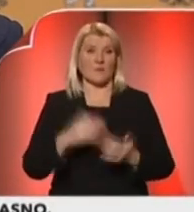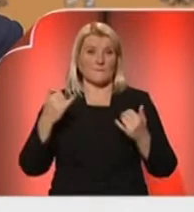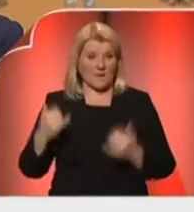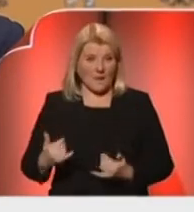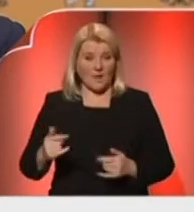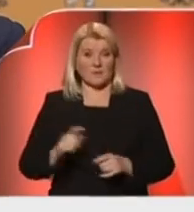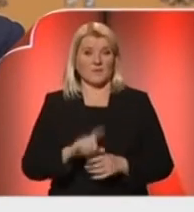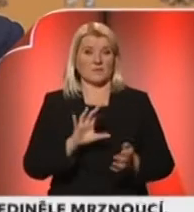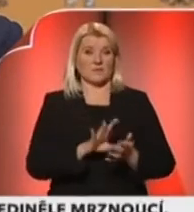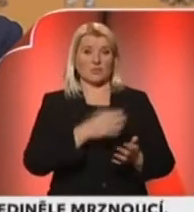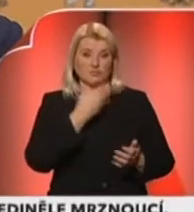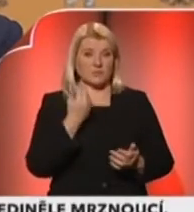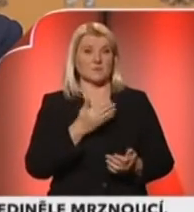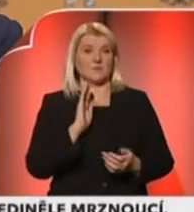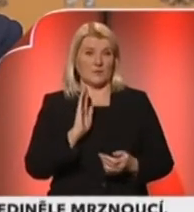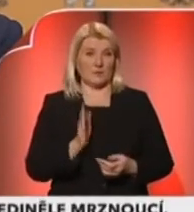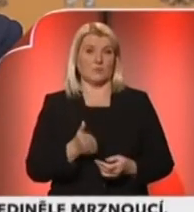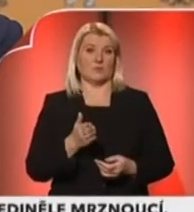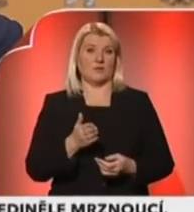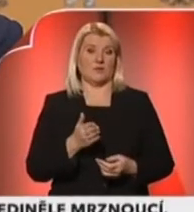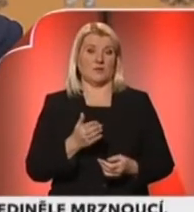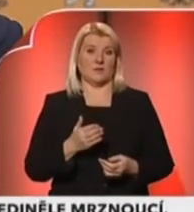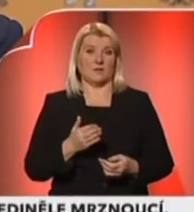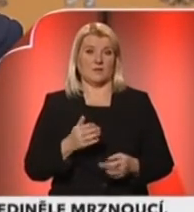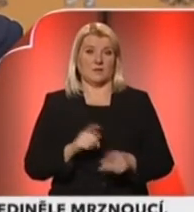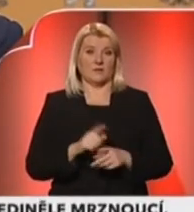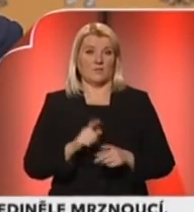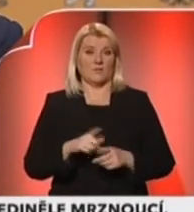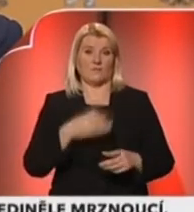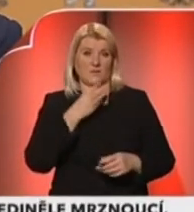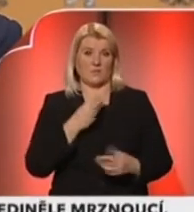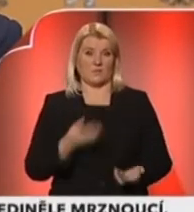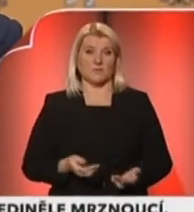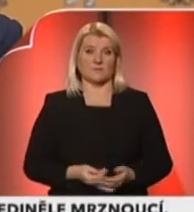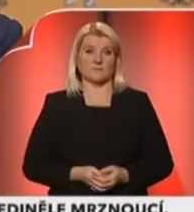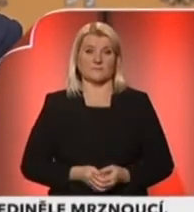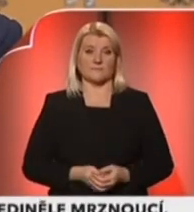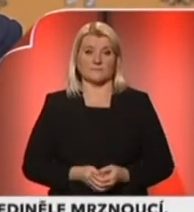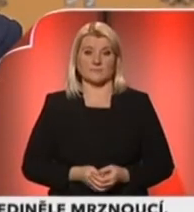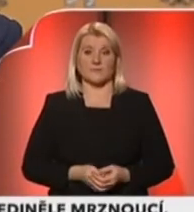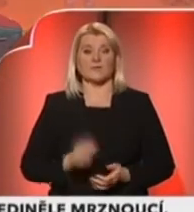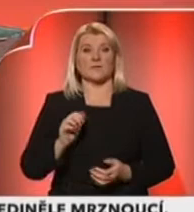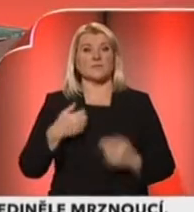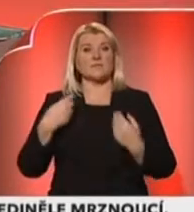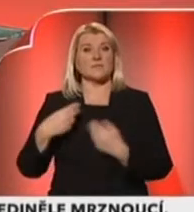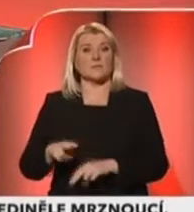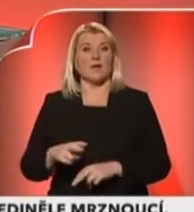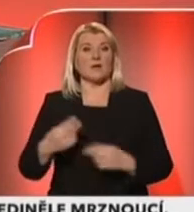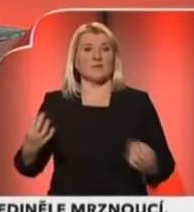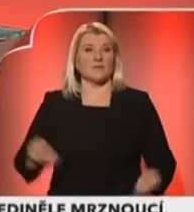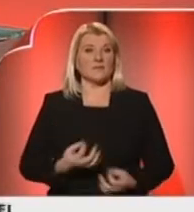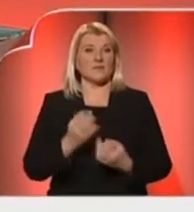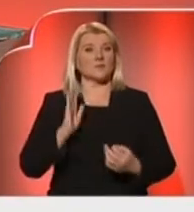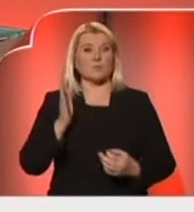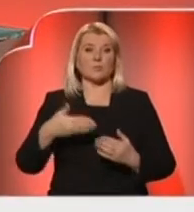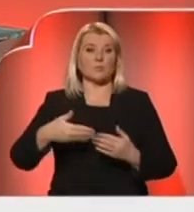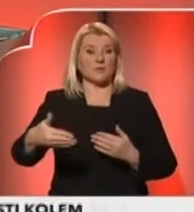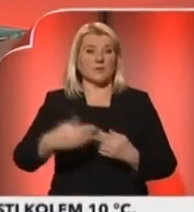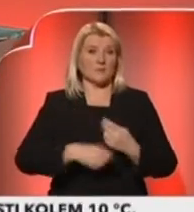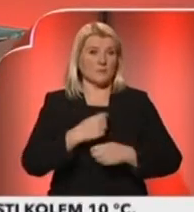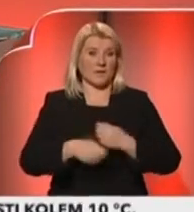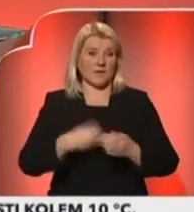Středočeši z toho můžeme mít užitek. Když se ještě vrátím k tomu, co vás teď čeká,